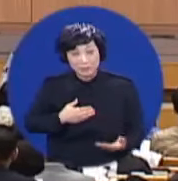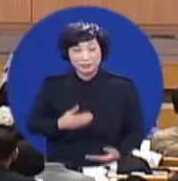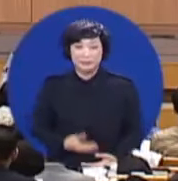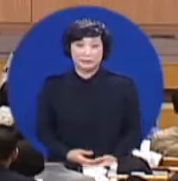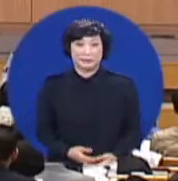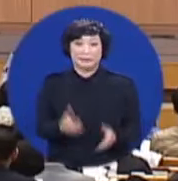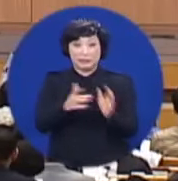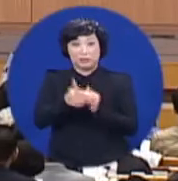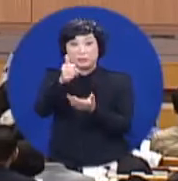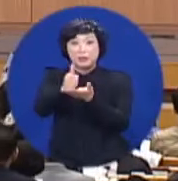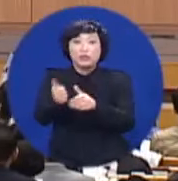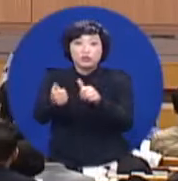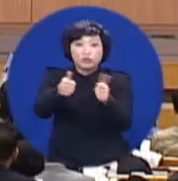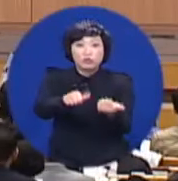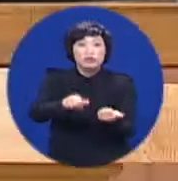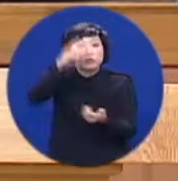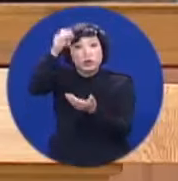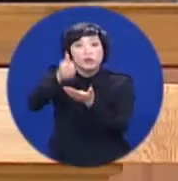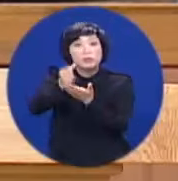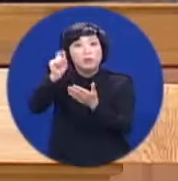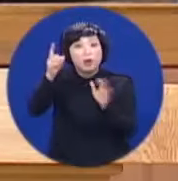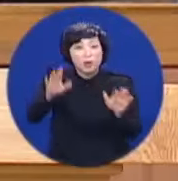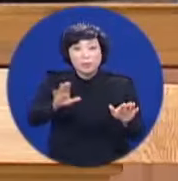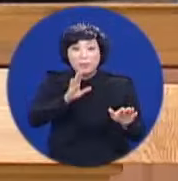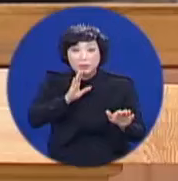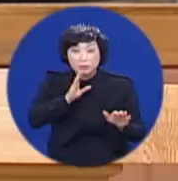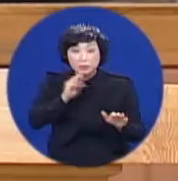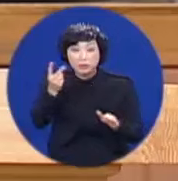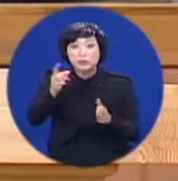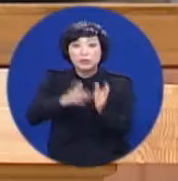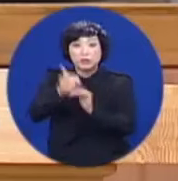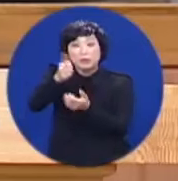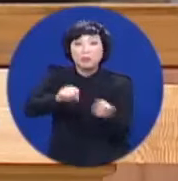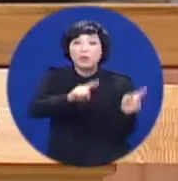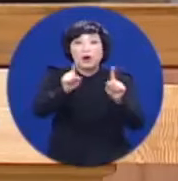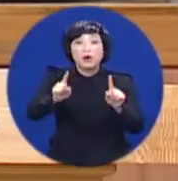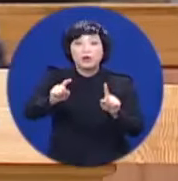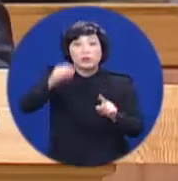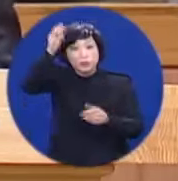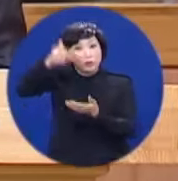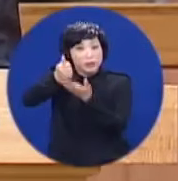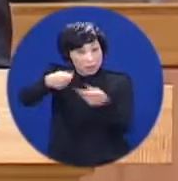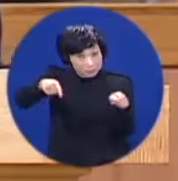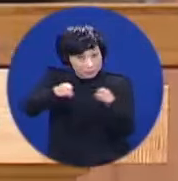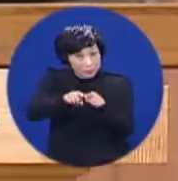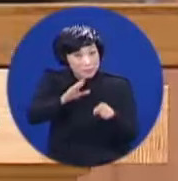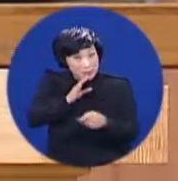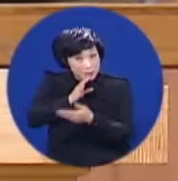예수님의 죽으심도 성령으로, 부활하심도 성령으로.